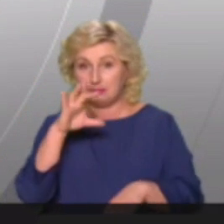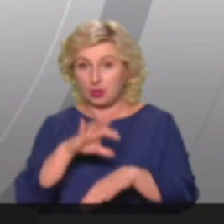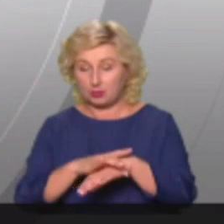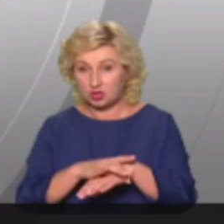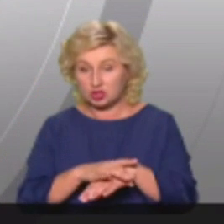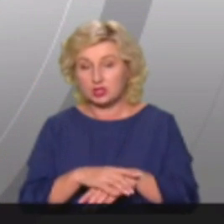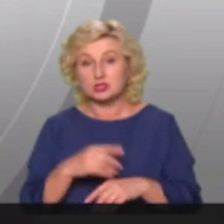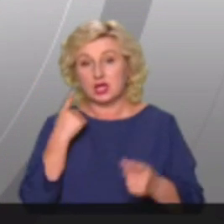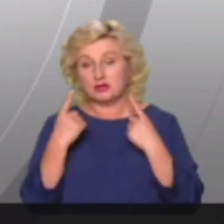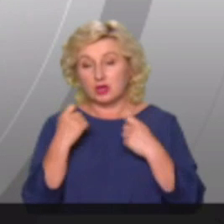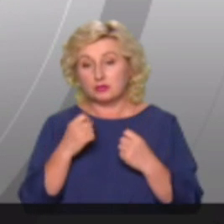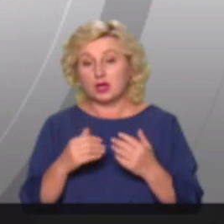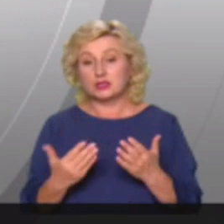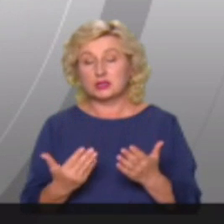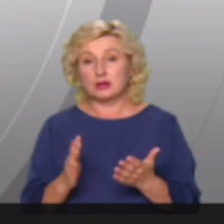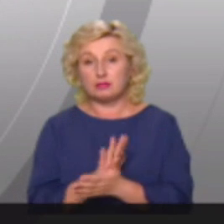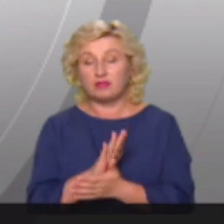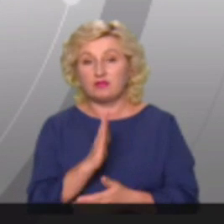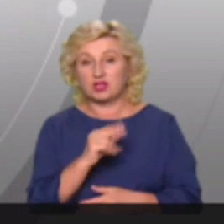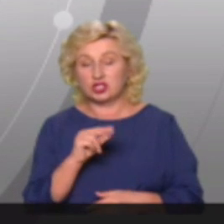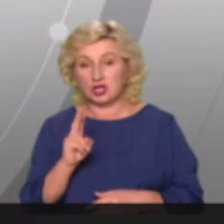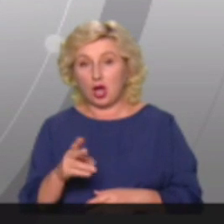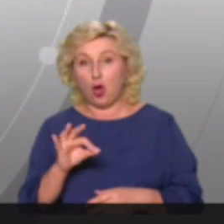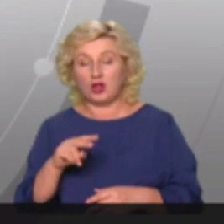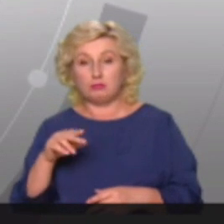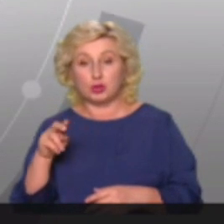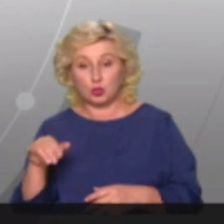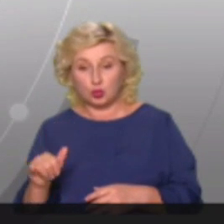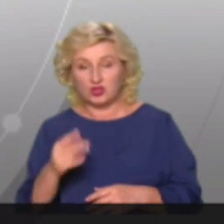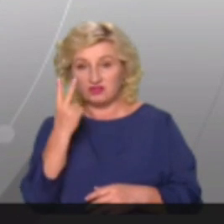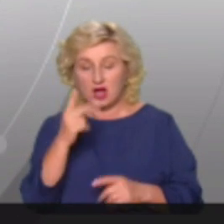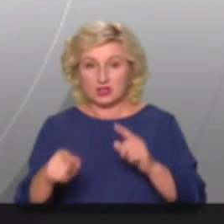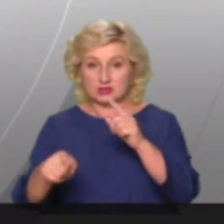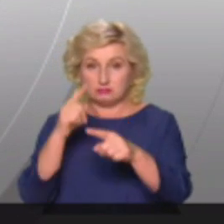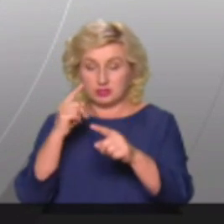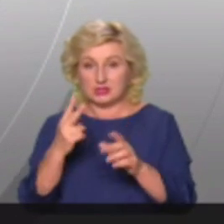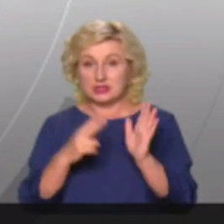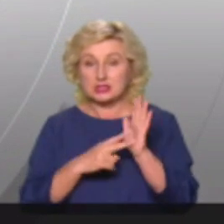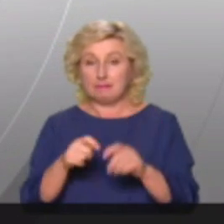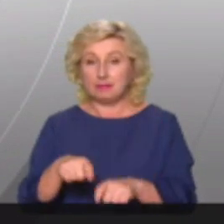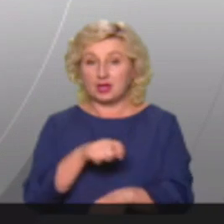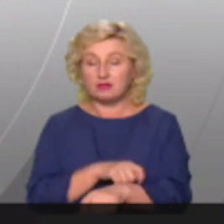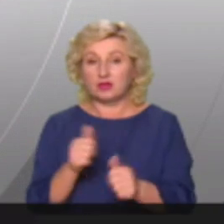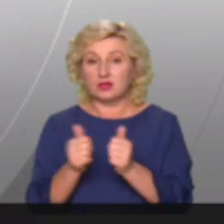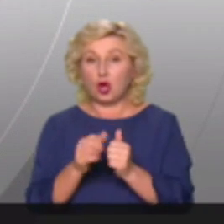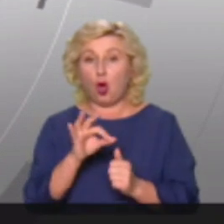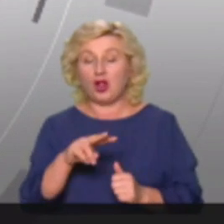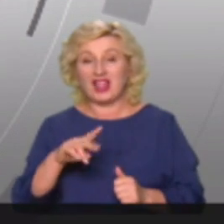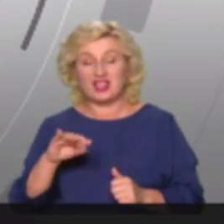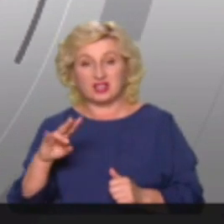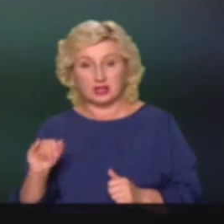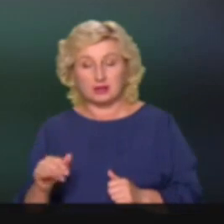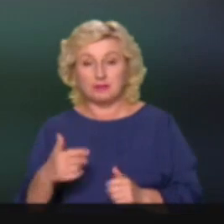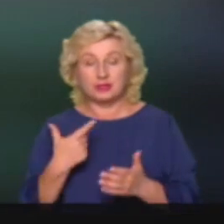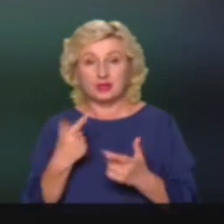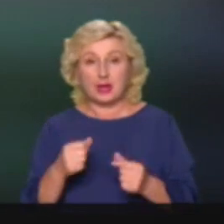за інформацією пабліка ВЧК ОГПУ, два з них збили за 7 кілометрів від Олені, де базується стратегічна